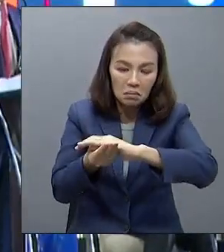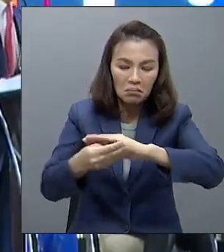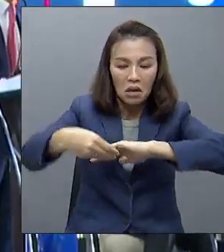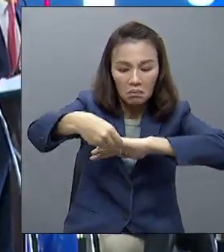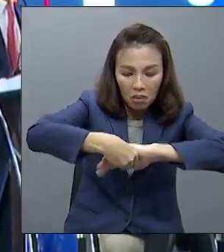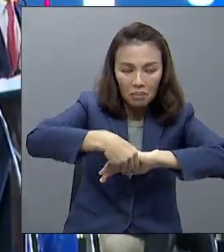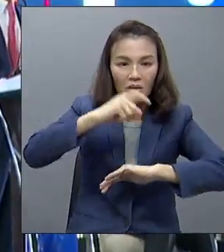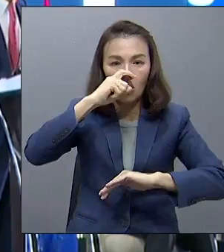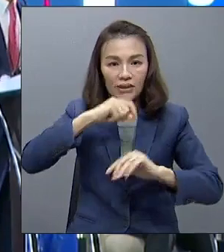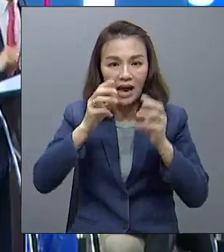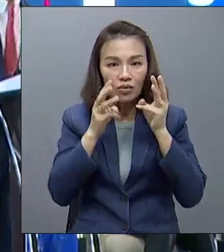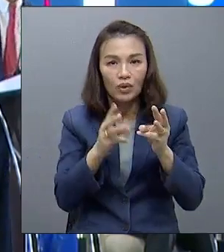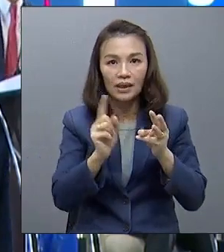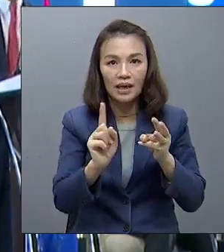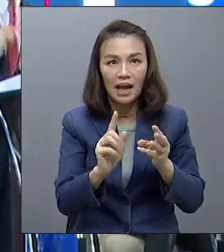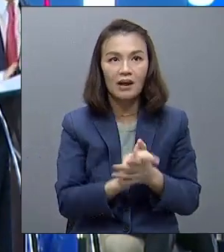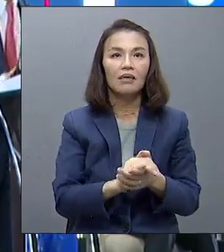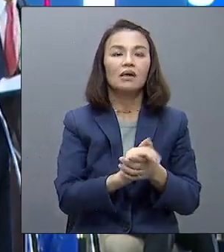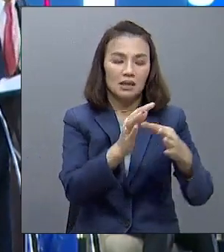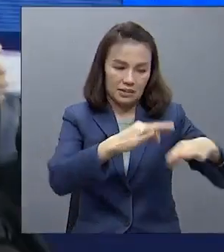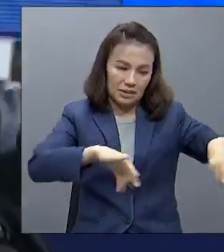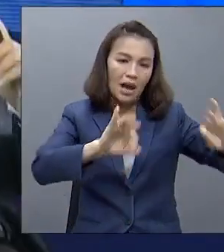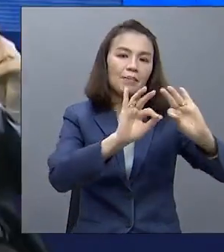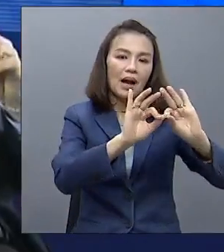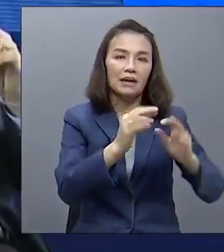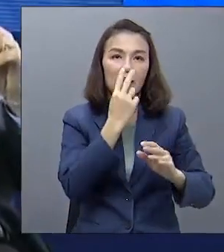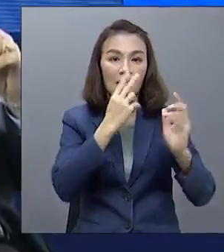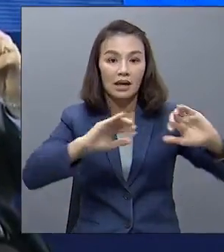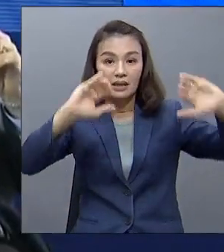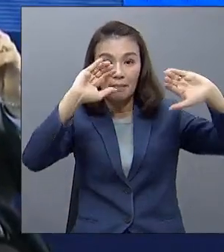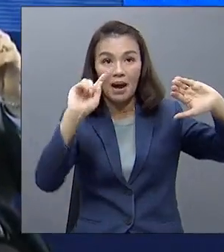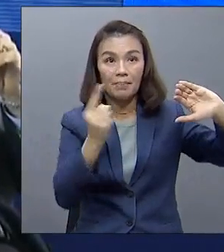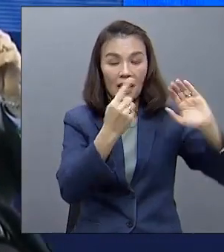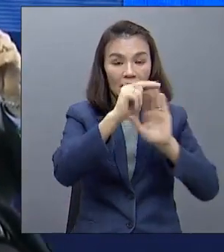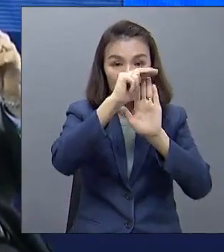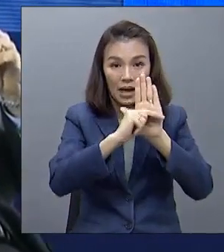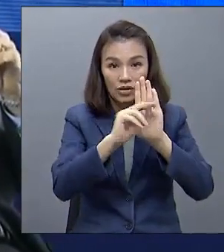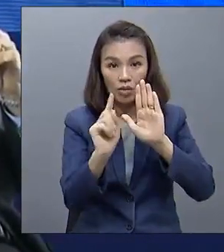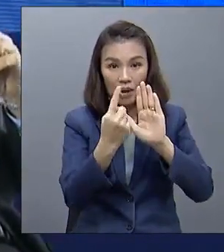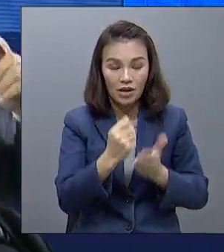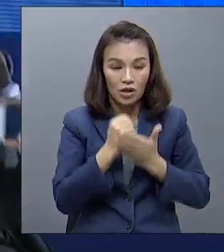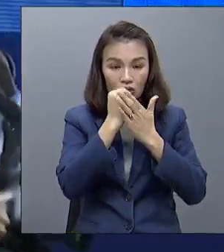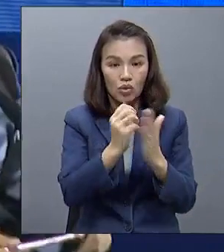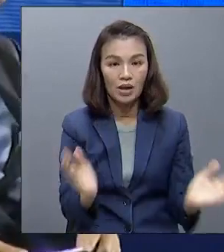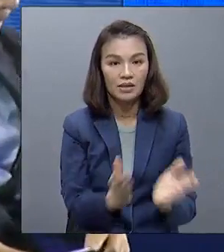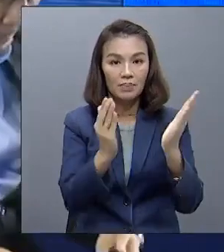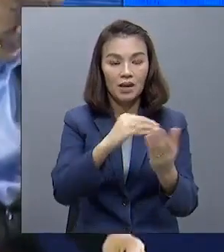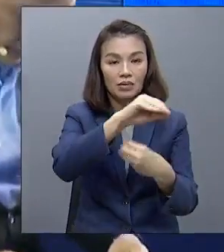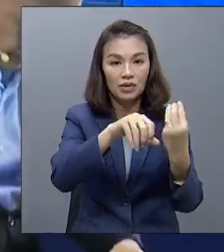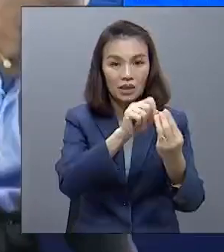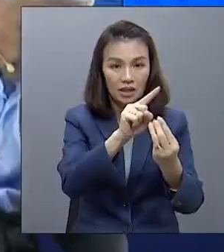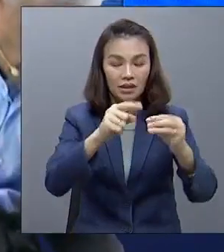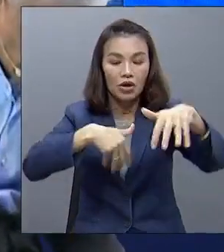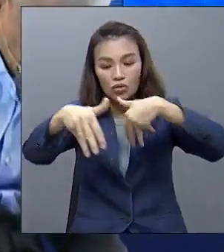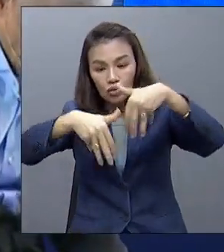อุตสาหกรรมมองว่าการเลือกตั้งครั้งนี้ค่ะจะเป็นจุดเด่นสำคัญที่จะได้รัฐบาลใหม่แล้วก็มีนโยบายใหม่ที่จะช่วยขับเคลื่อนเศรษฐกิจแล้วก็ความเป็นอยู่ของประชาชน